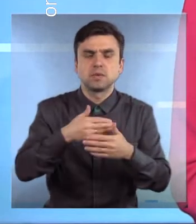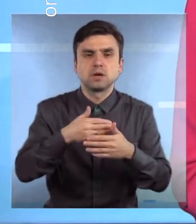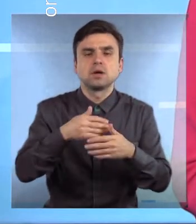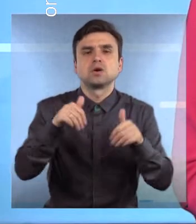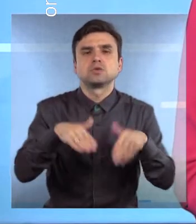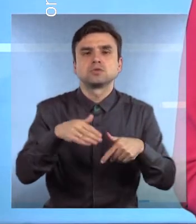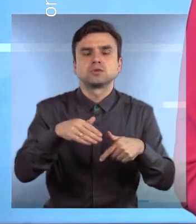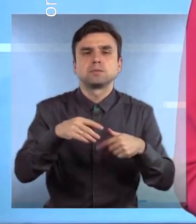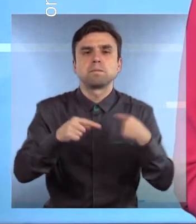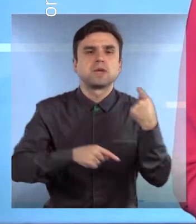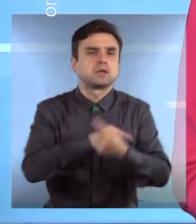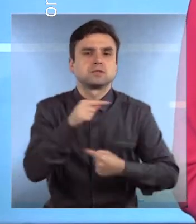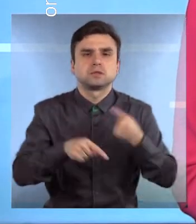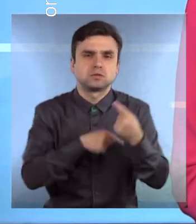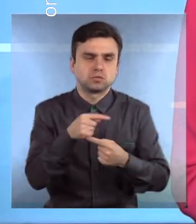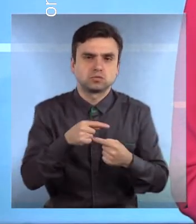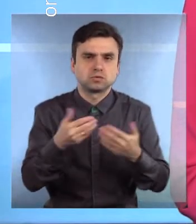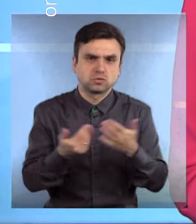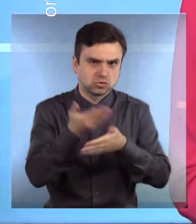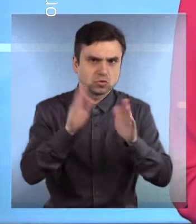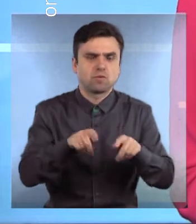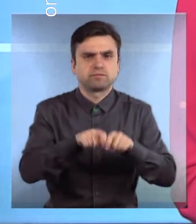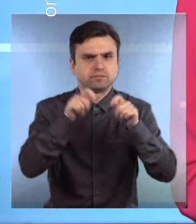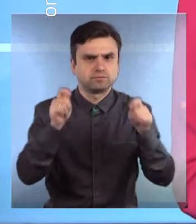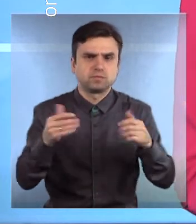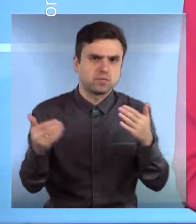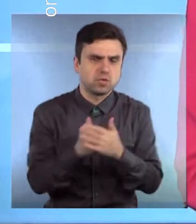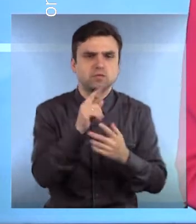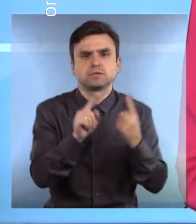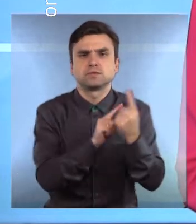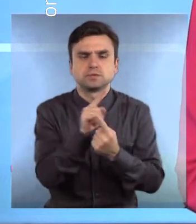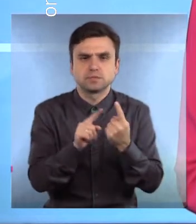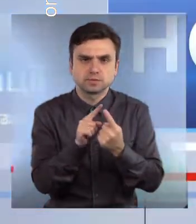переваги оновленого навчання дітей за програмою і наша Карина Костецька.